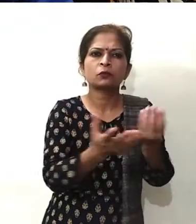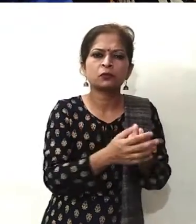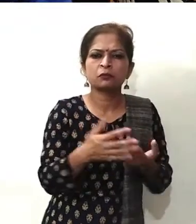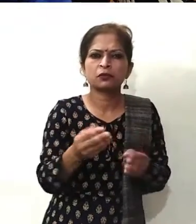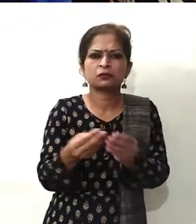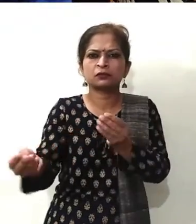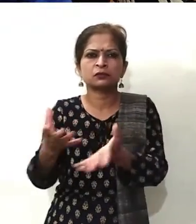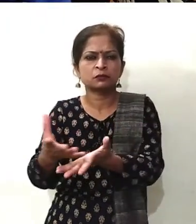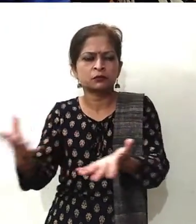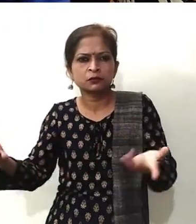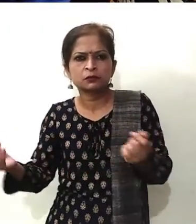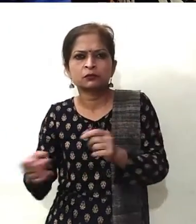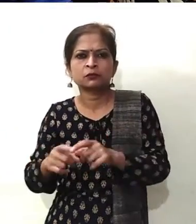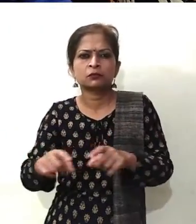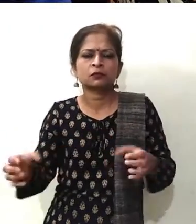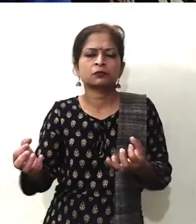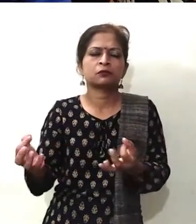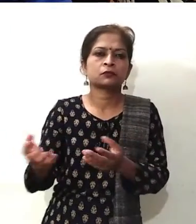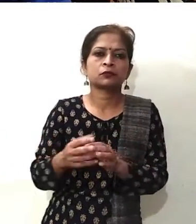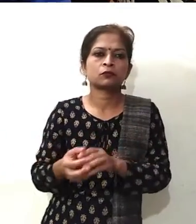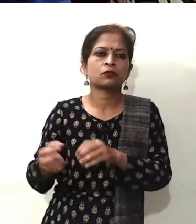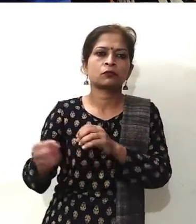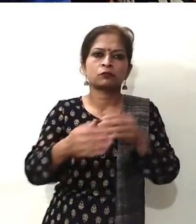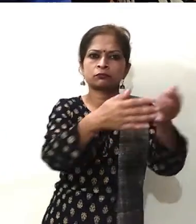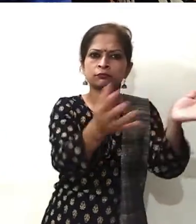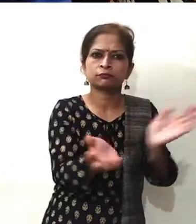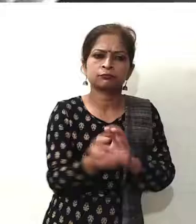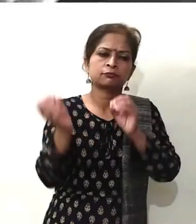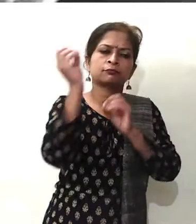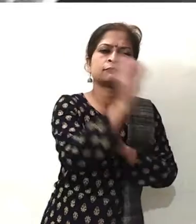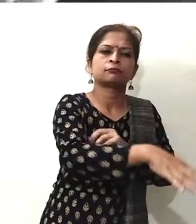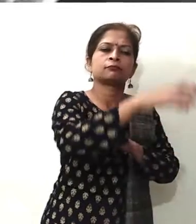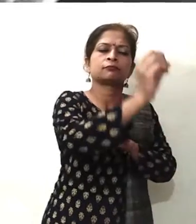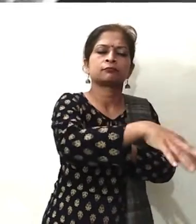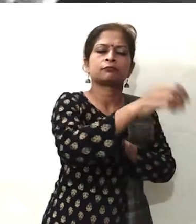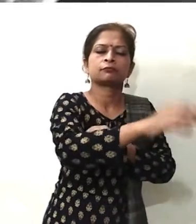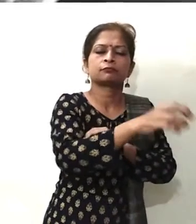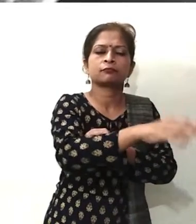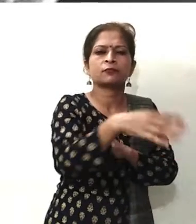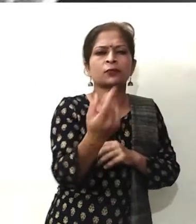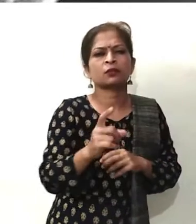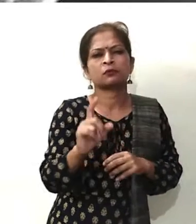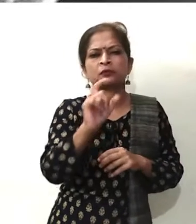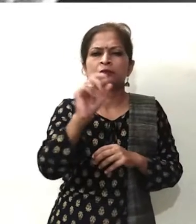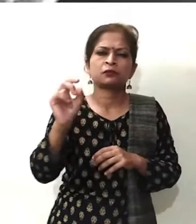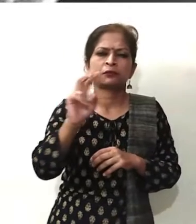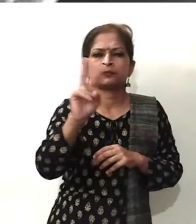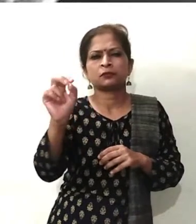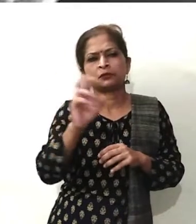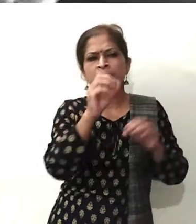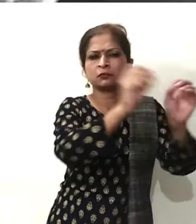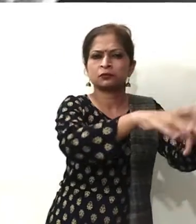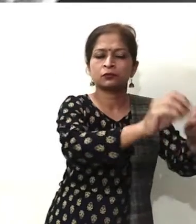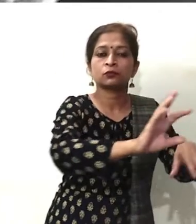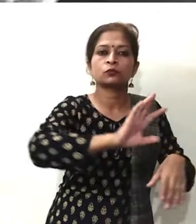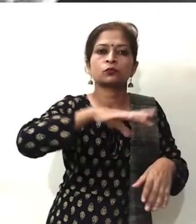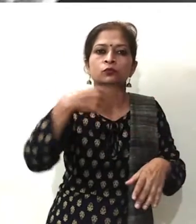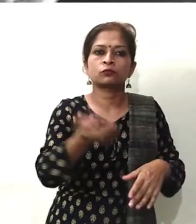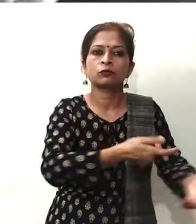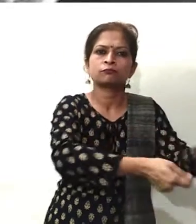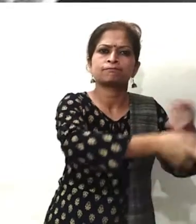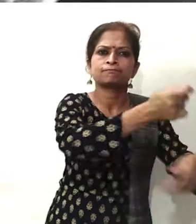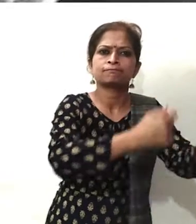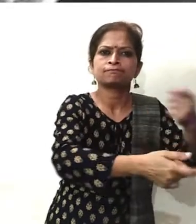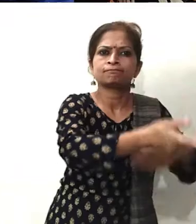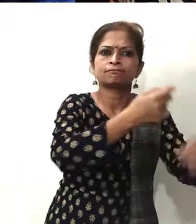थे, मंत्रित किया और कुएं के अंदर यूं मंत्रित करके फेंकना शुरू किया। 10-20 सरकंडे फेंके होंगे और उन्हीं सरकंडों से खींच लाए, गेंद